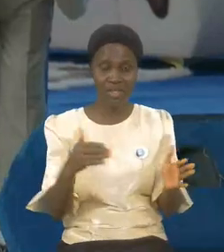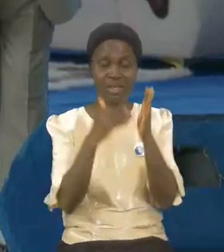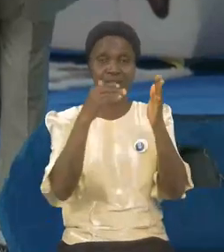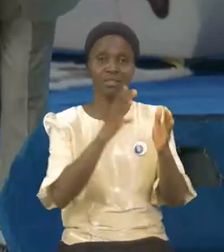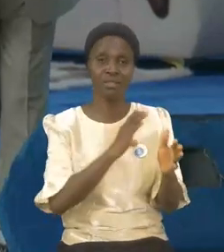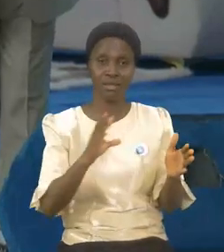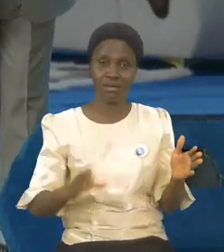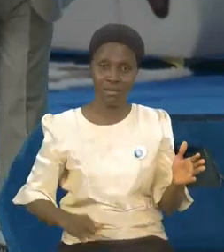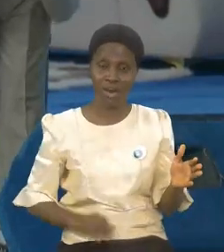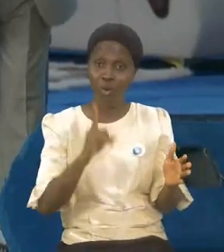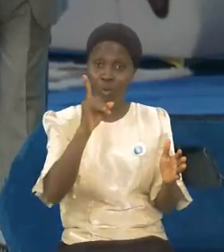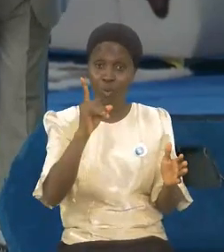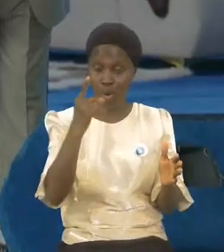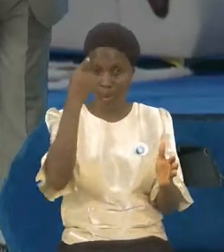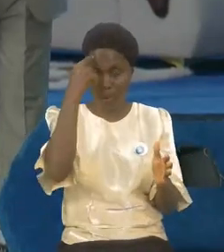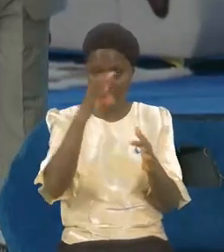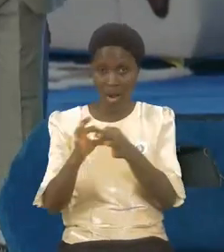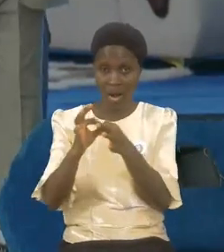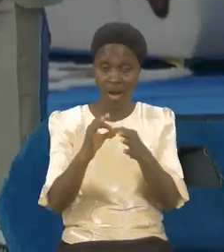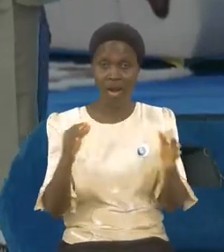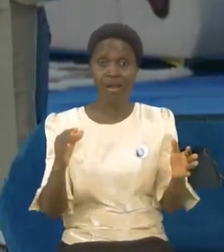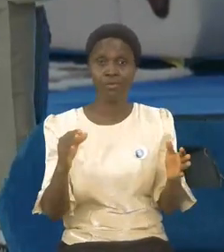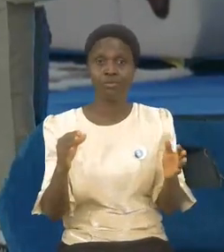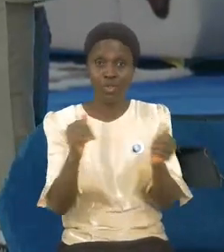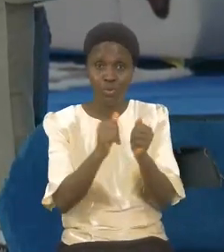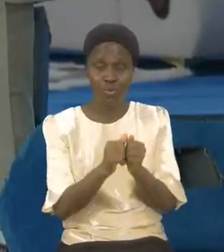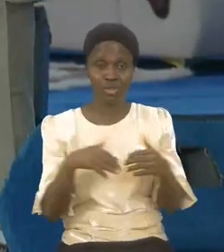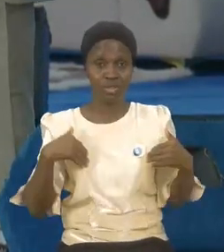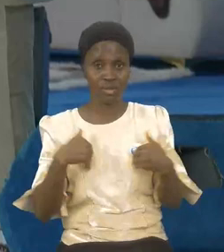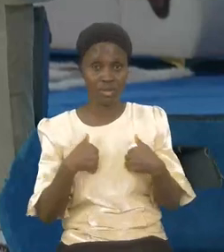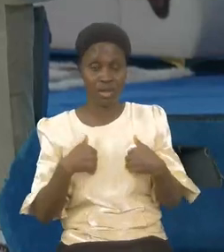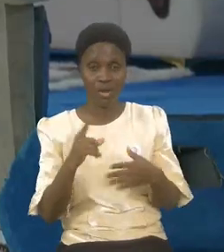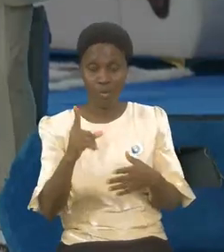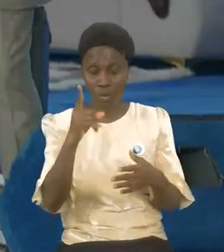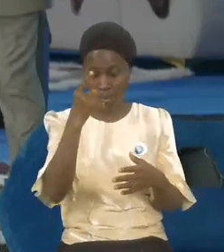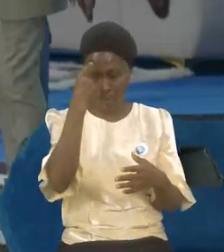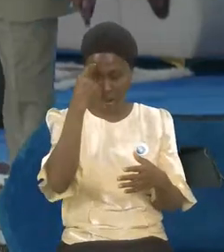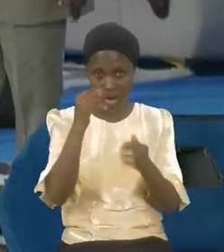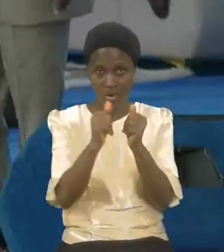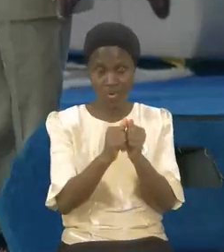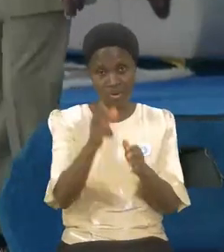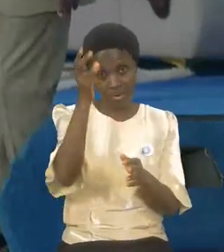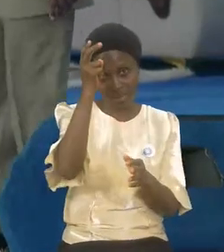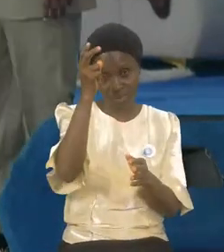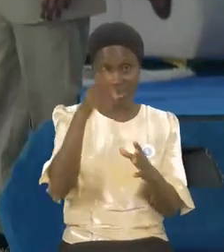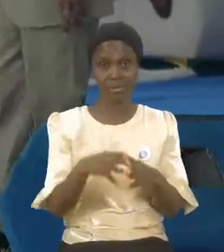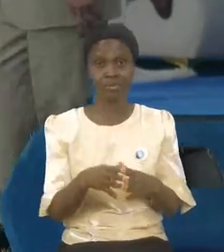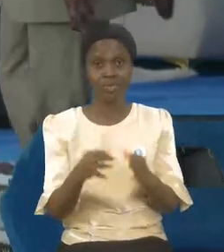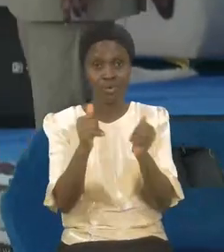contre le prince des princes, un même dessein contre Christ, un même